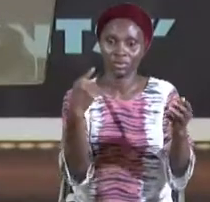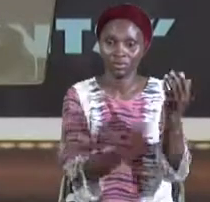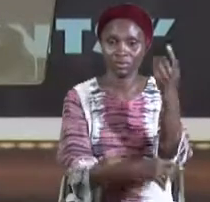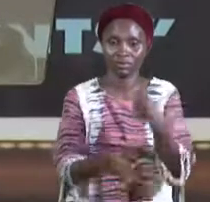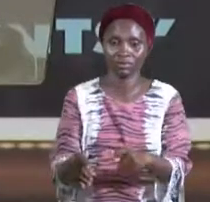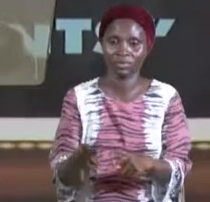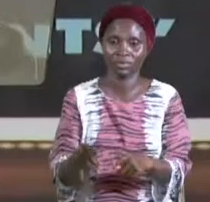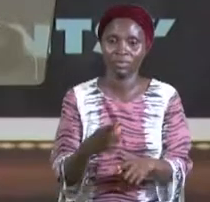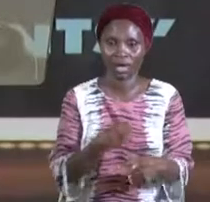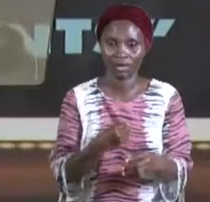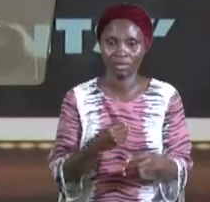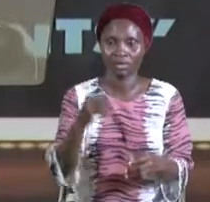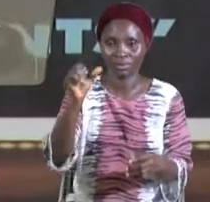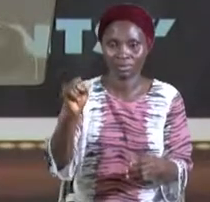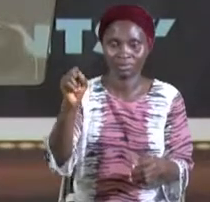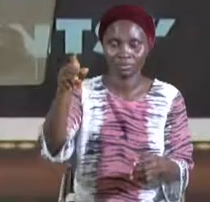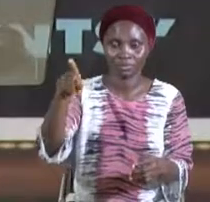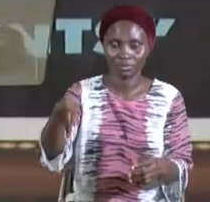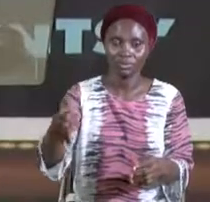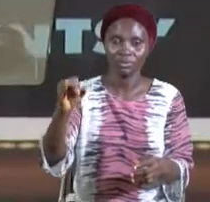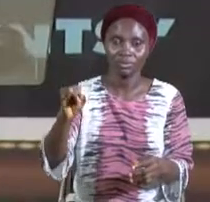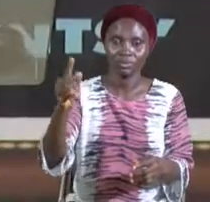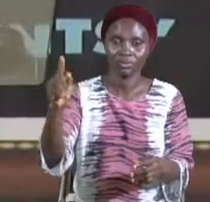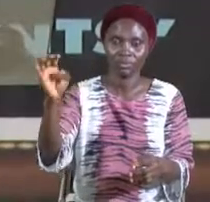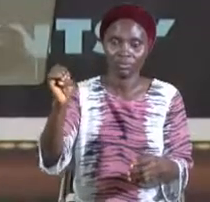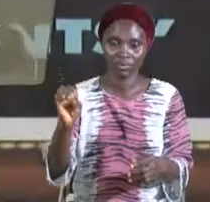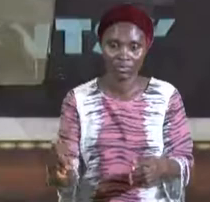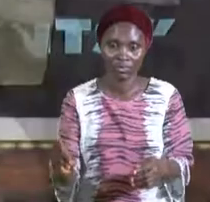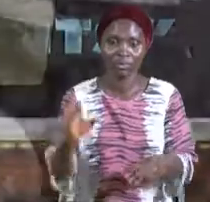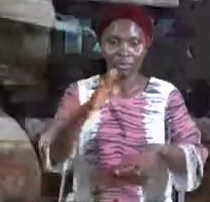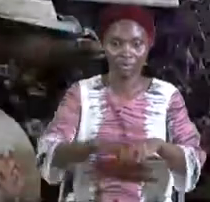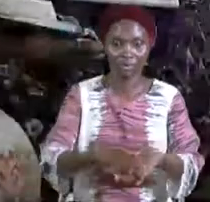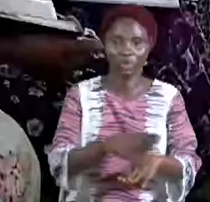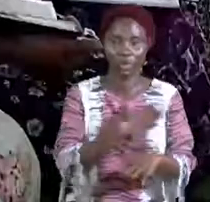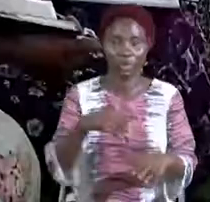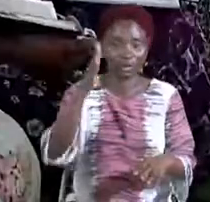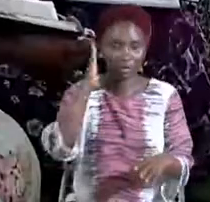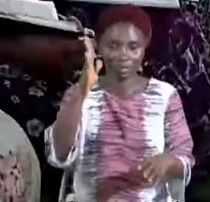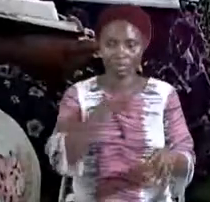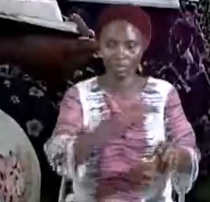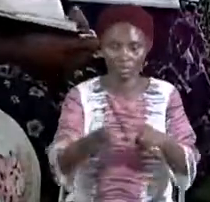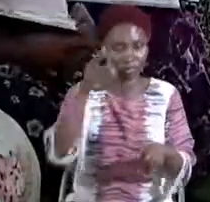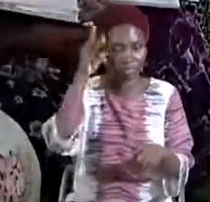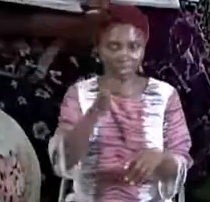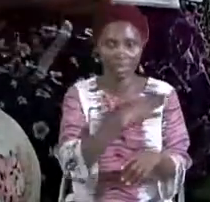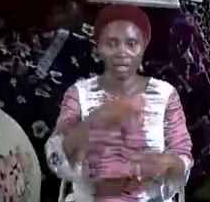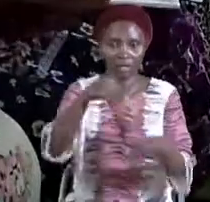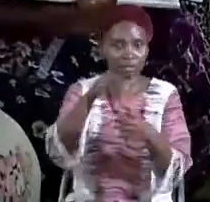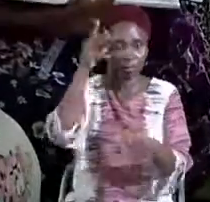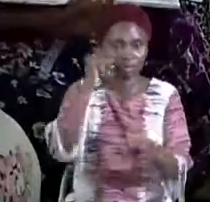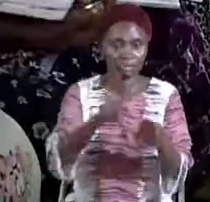Et après l'avoir battu de verges, on le fera mourir. Et le troisième jour,